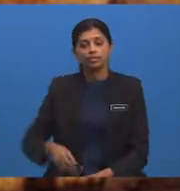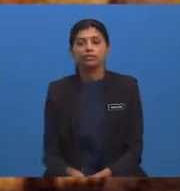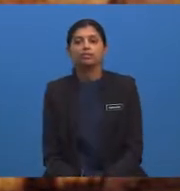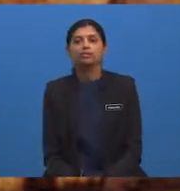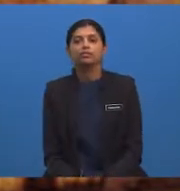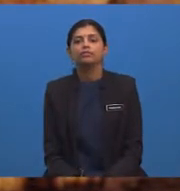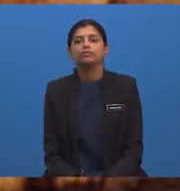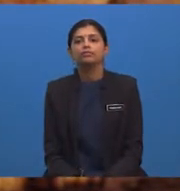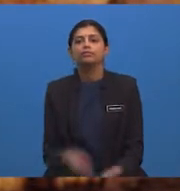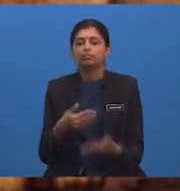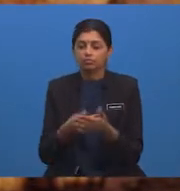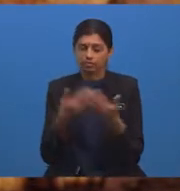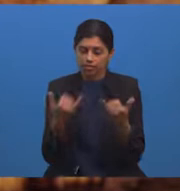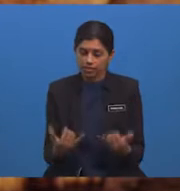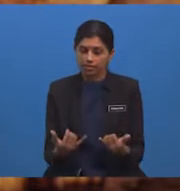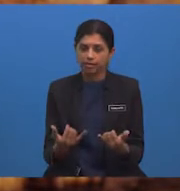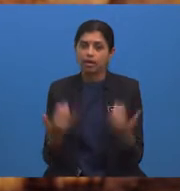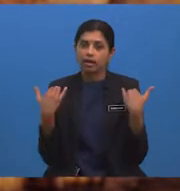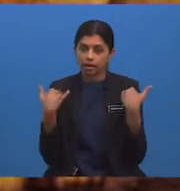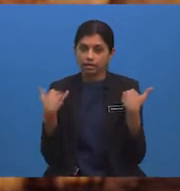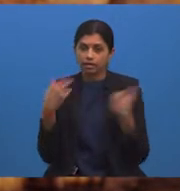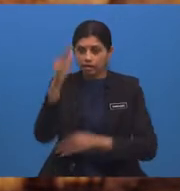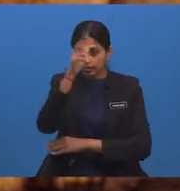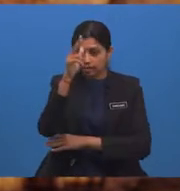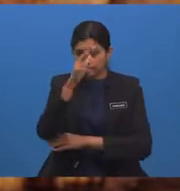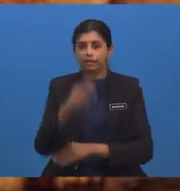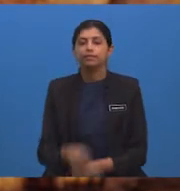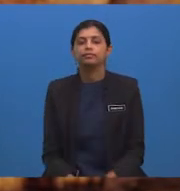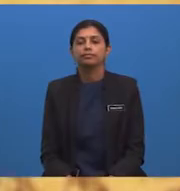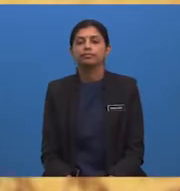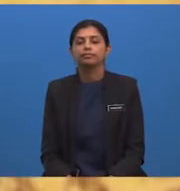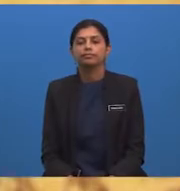Warisan ini masih diteruskan oleh kerajaan lain di alam Melayu.